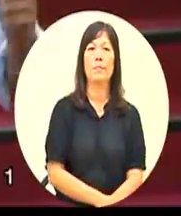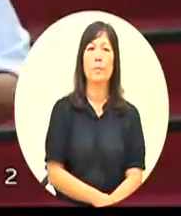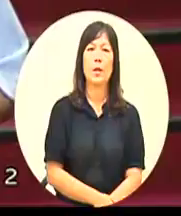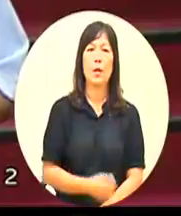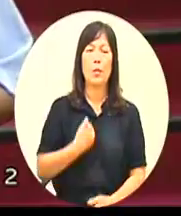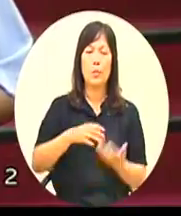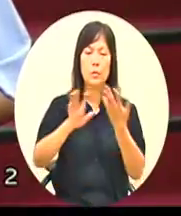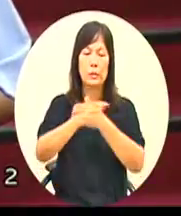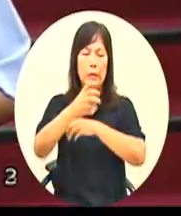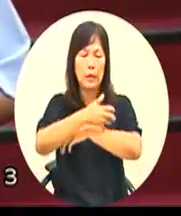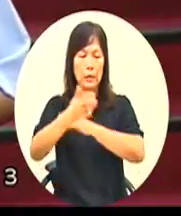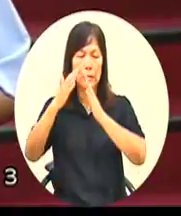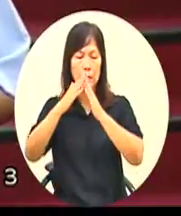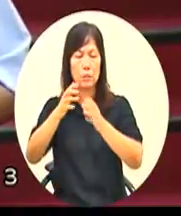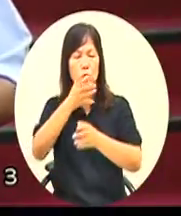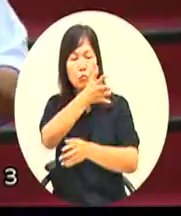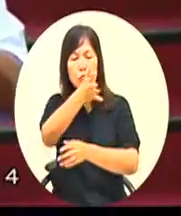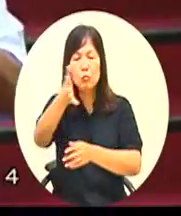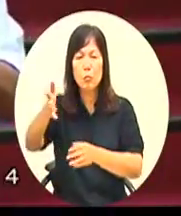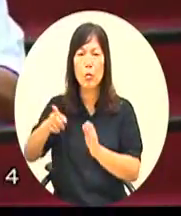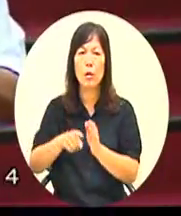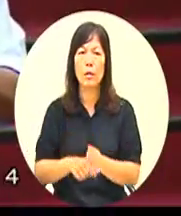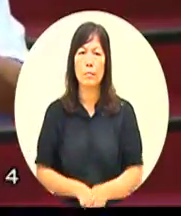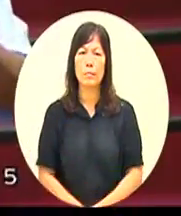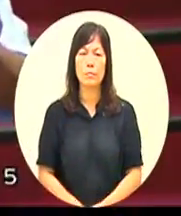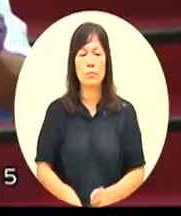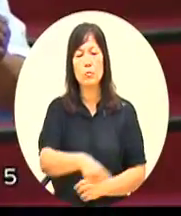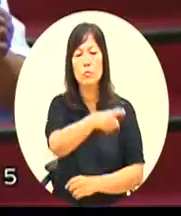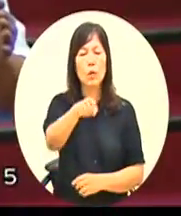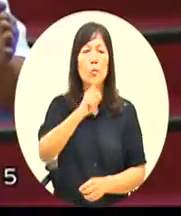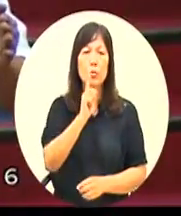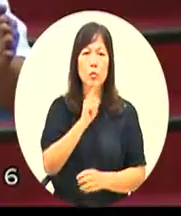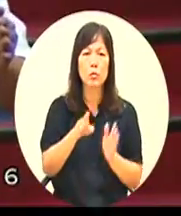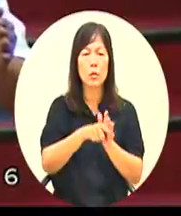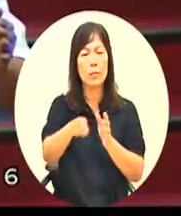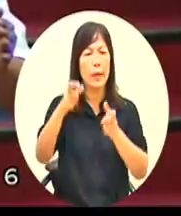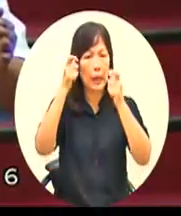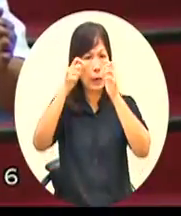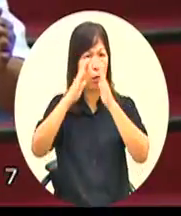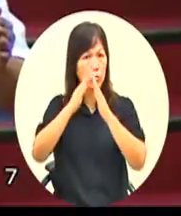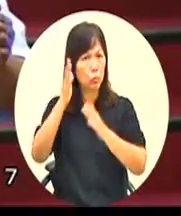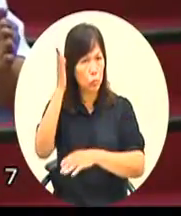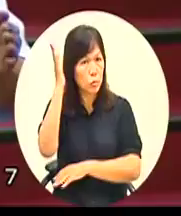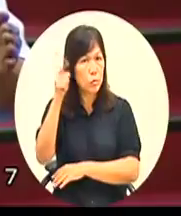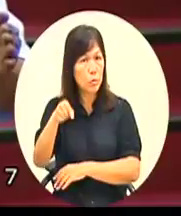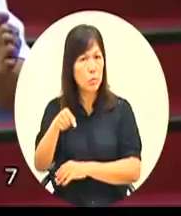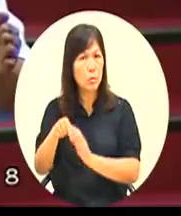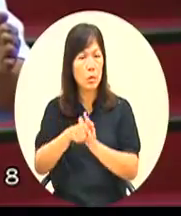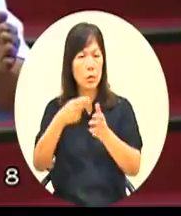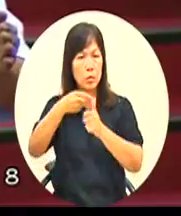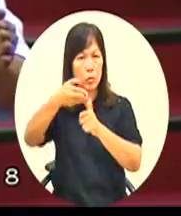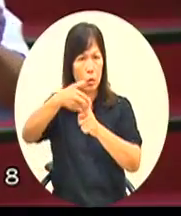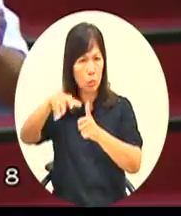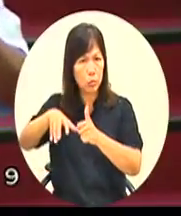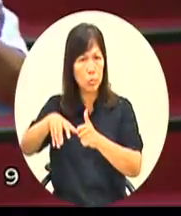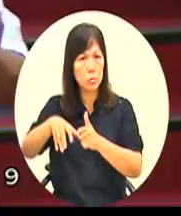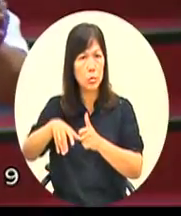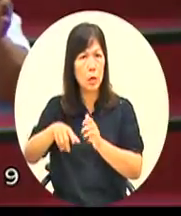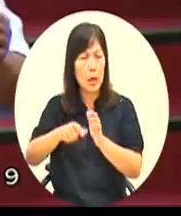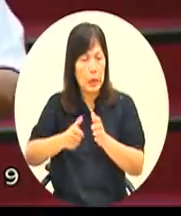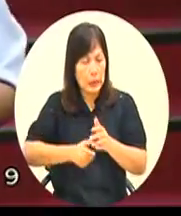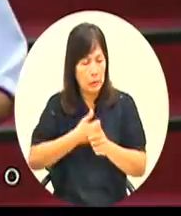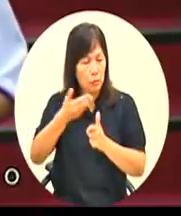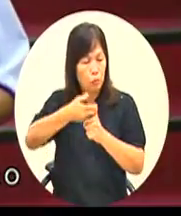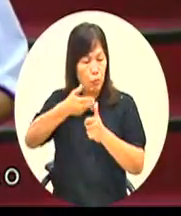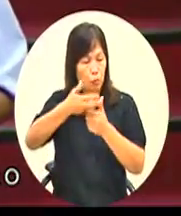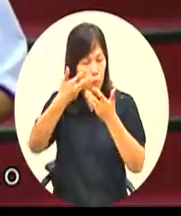的各县市，他们都会说你们高雄市政府教育局真的培养了